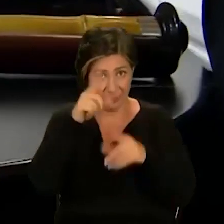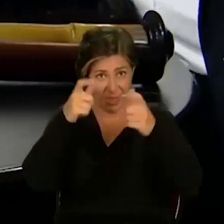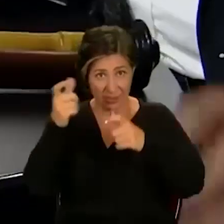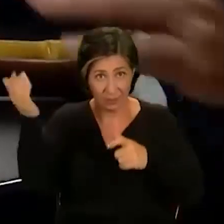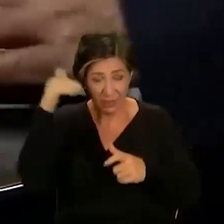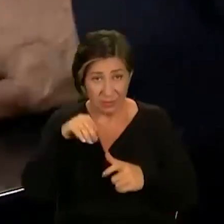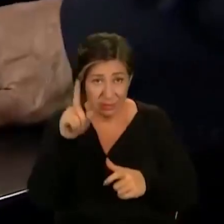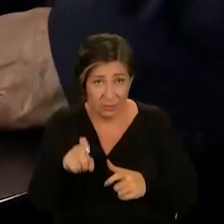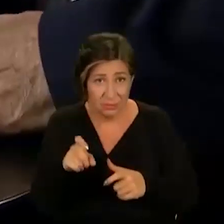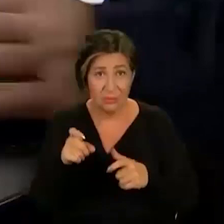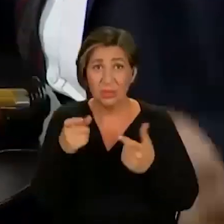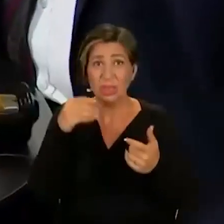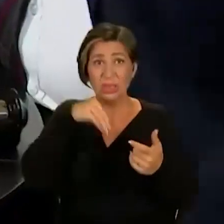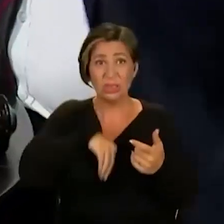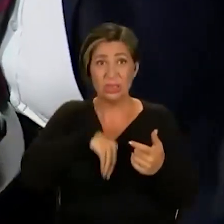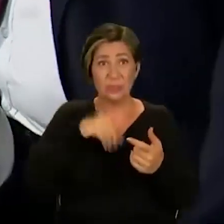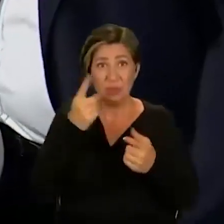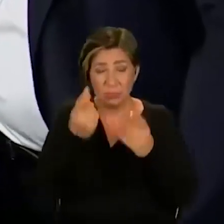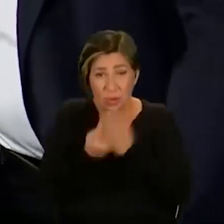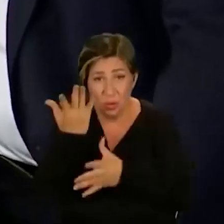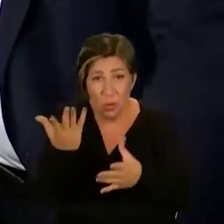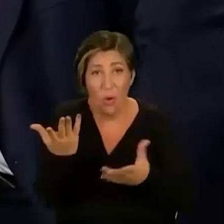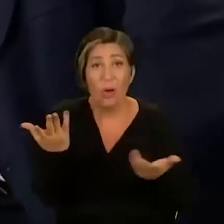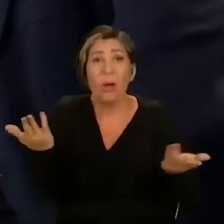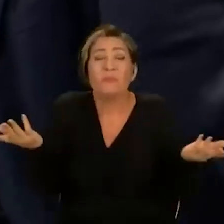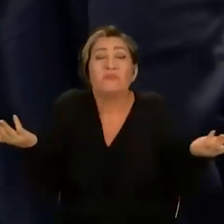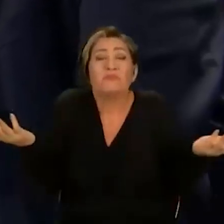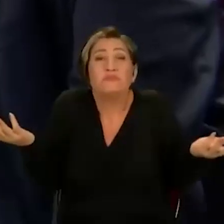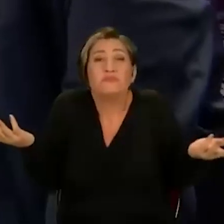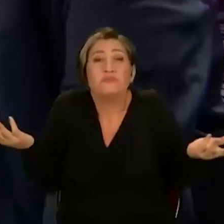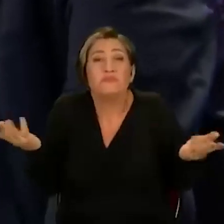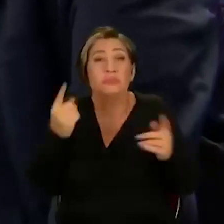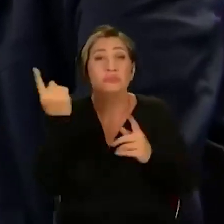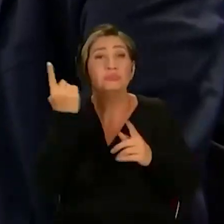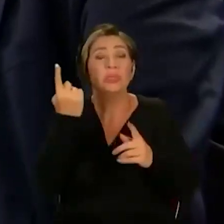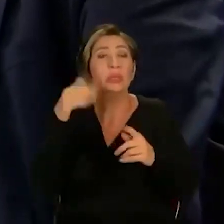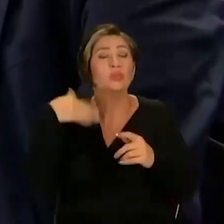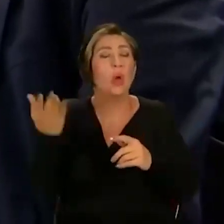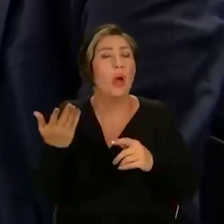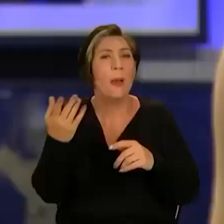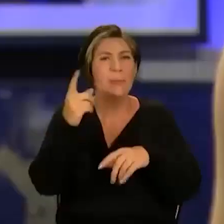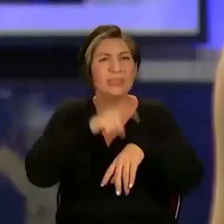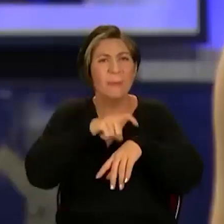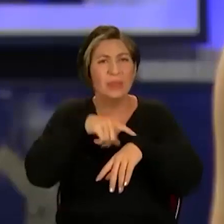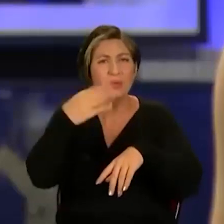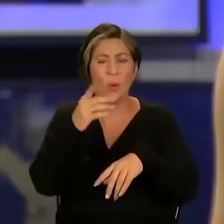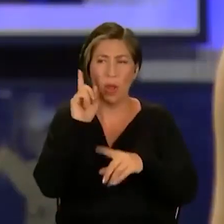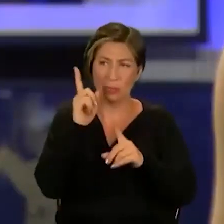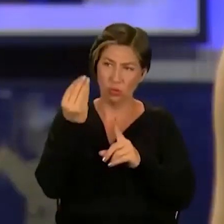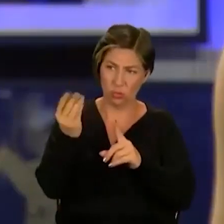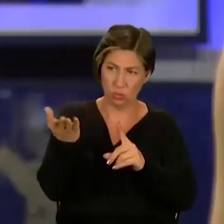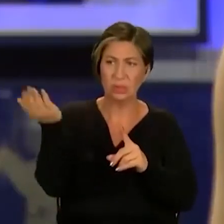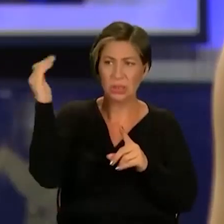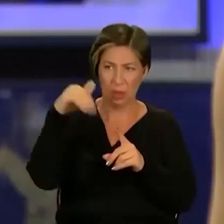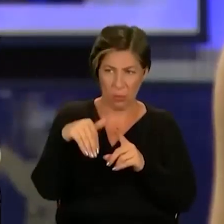gezegenden geldiniz mi ortaya çıkıyor? İçinizde bir şey mi ortaya çıkıyor? Ama bir yerden sonra şöyle geliyorlar. Yani işte evet, bir öğretmenin çocuğu